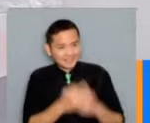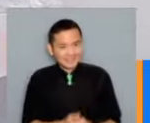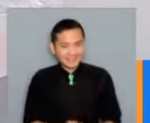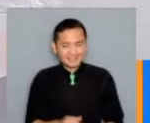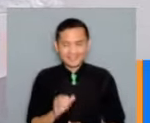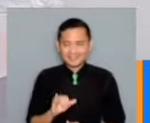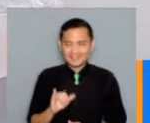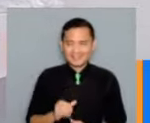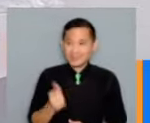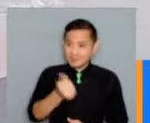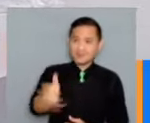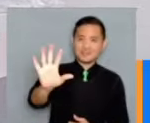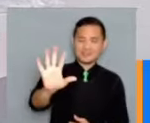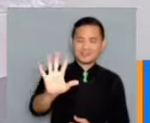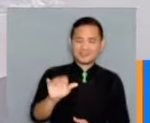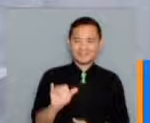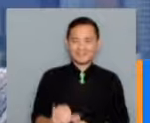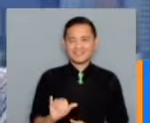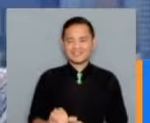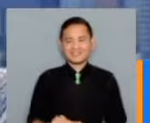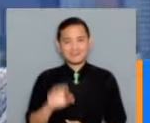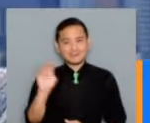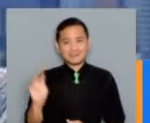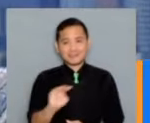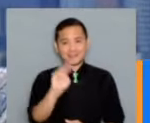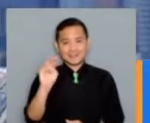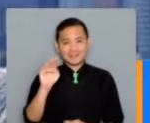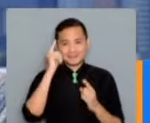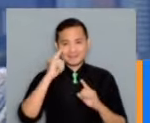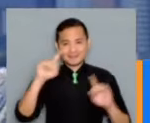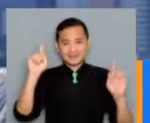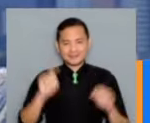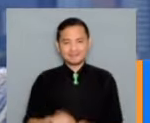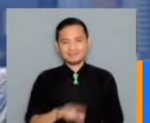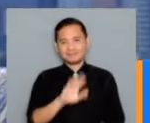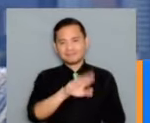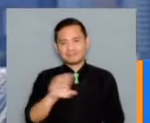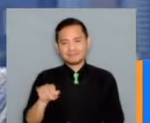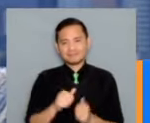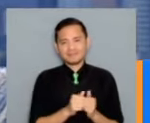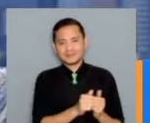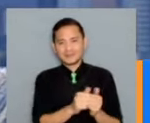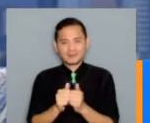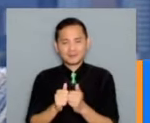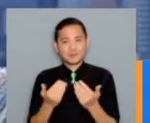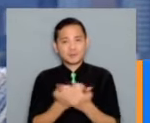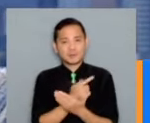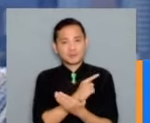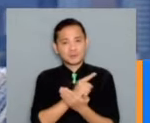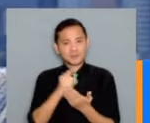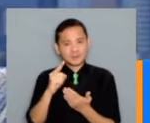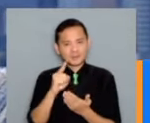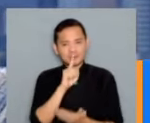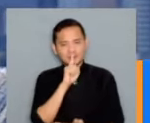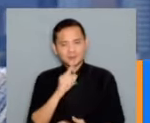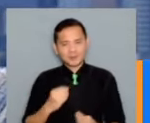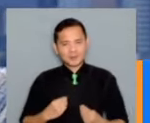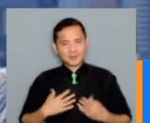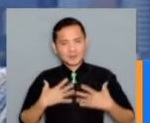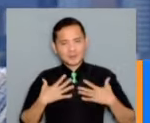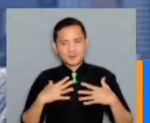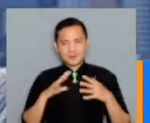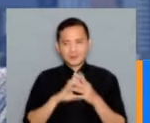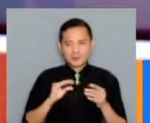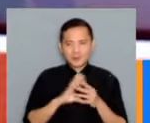Morning! Monday na naman mga kapuso, of course. Sama-sama na naman tayo sa panibagong linggo ng nakaka-good vibes sa kwentuhan at